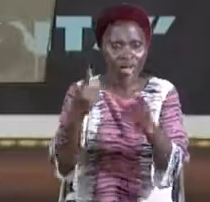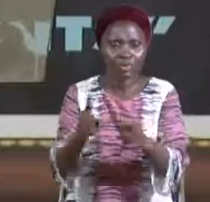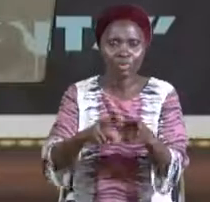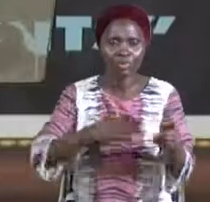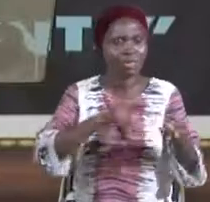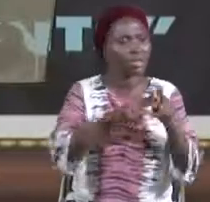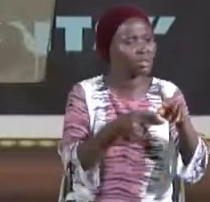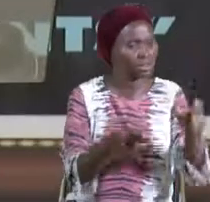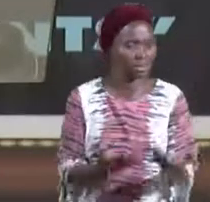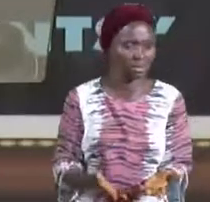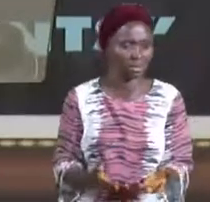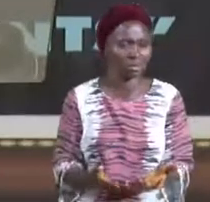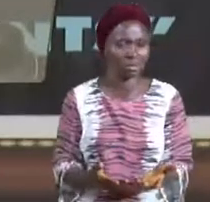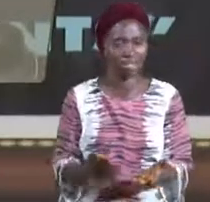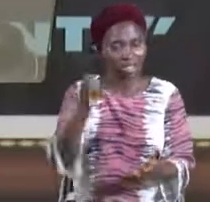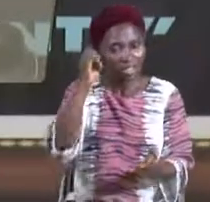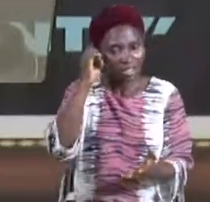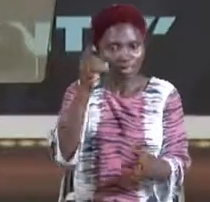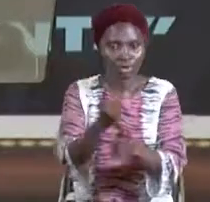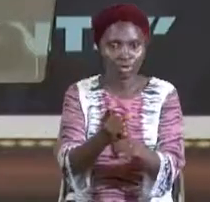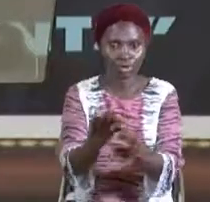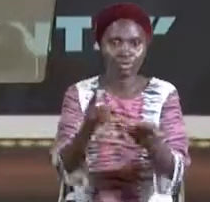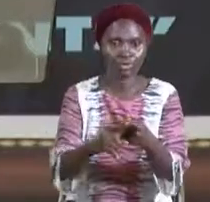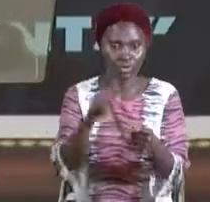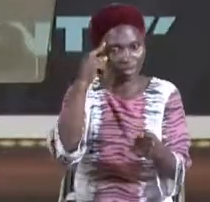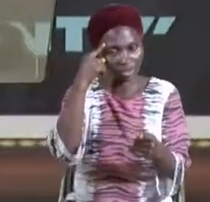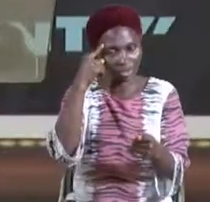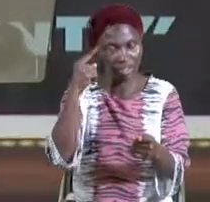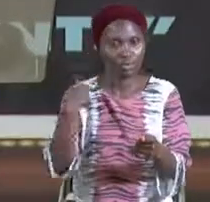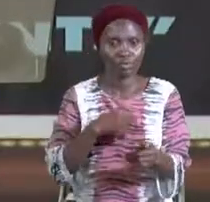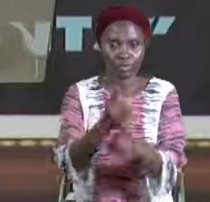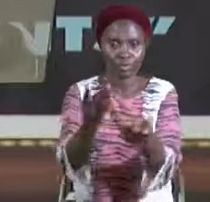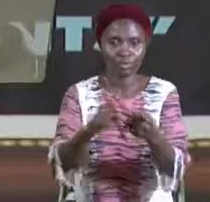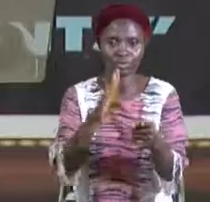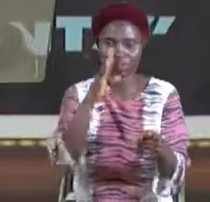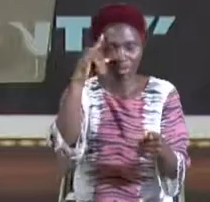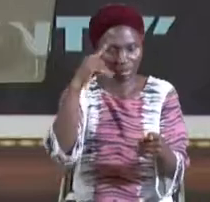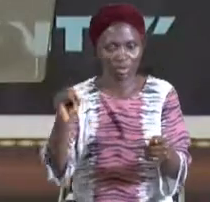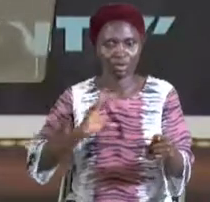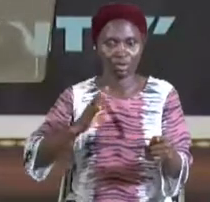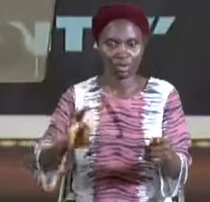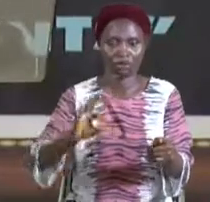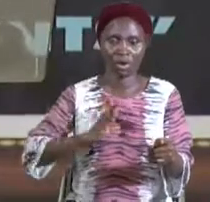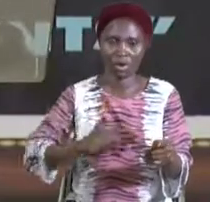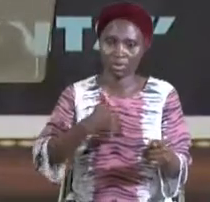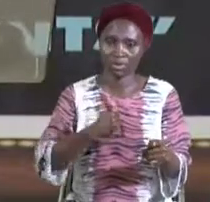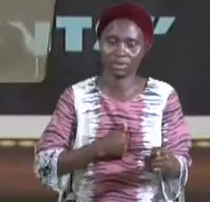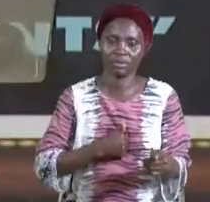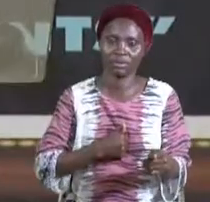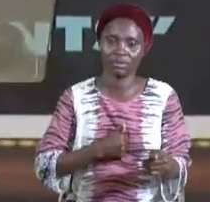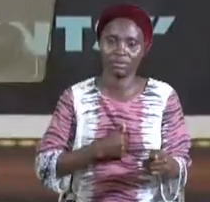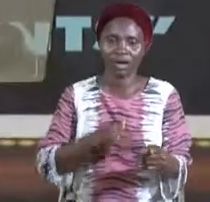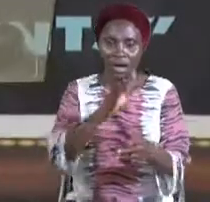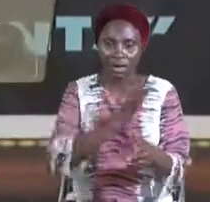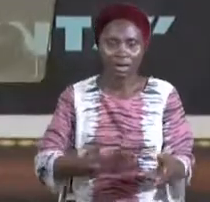ne veut pas que nous pensions à nous-mêmes. Christ pensait au salut de tout le monde entier, au